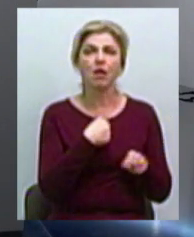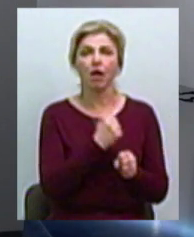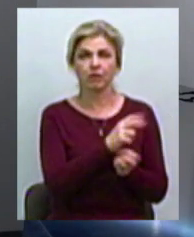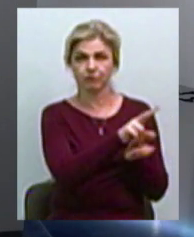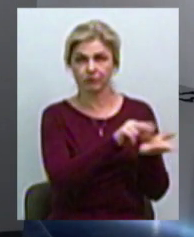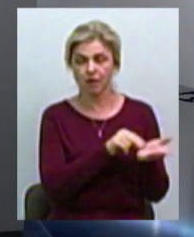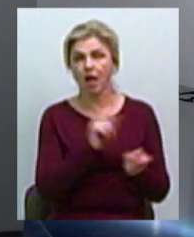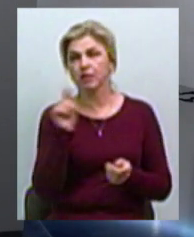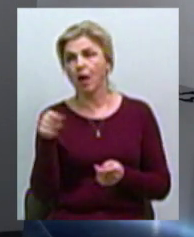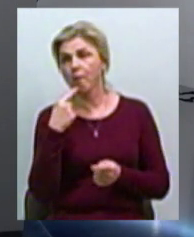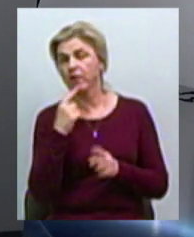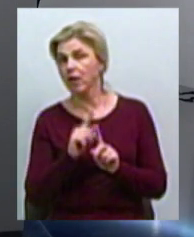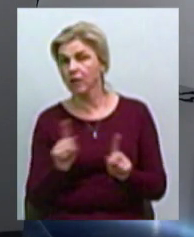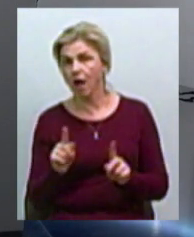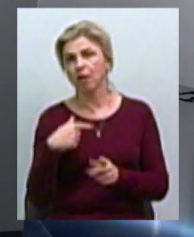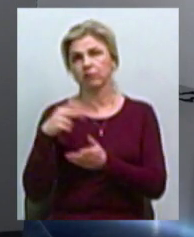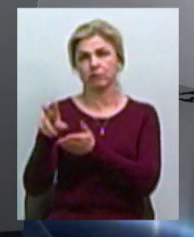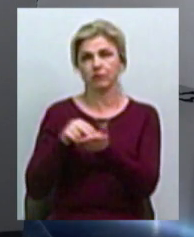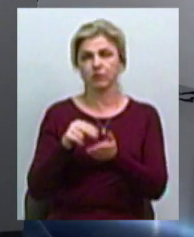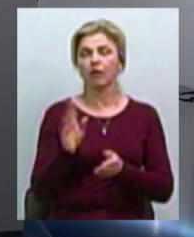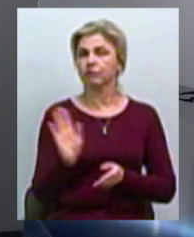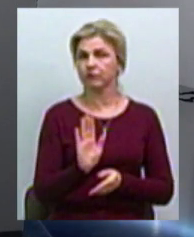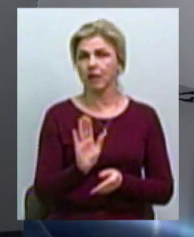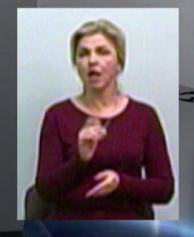там кажуть не робити, я буду сам приймати